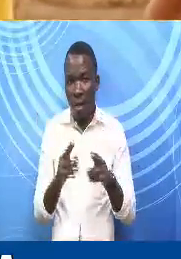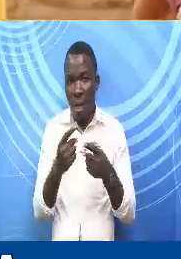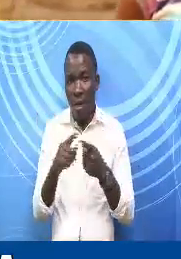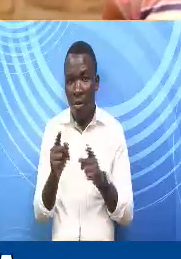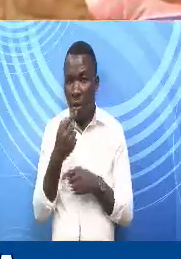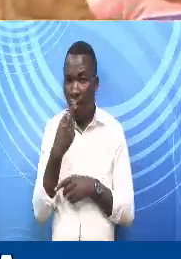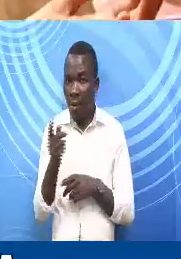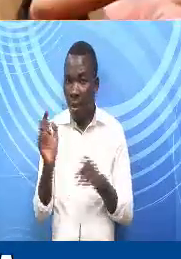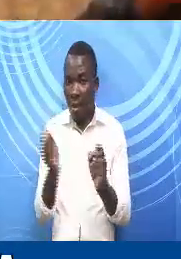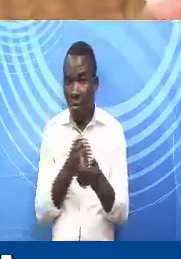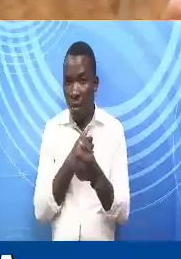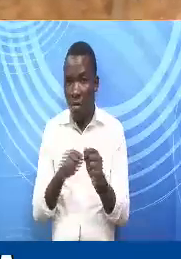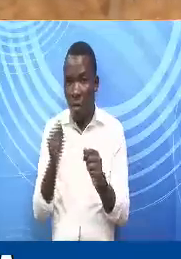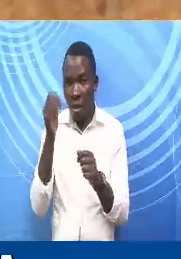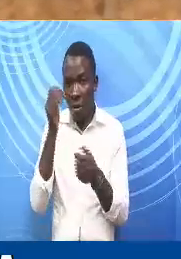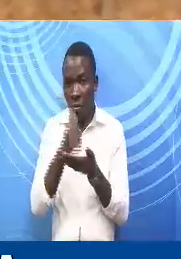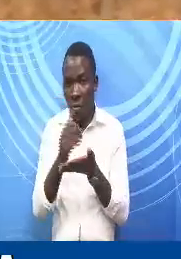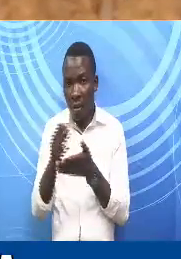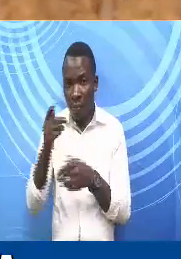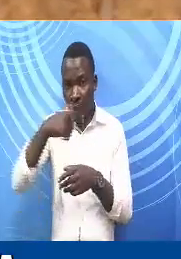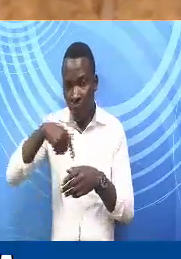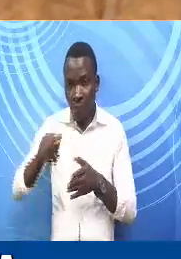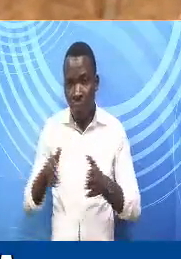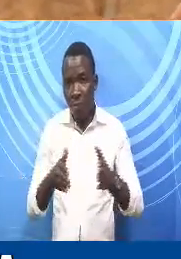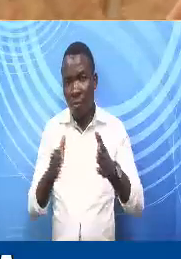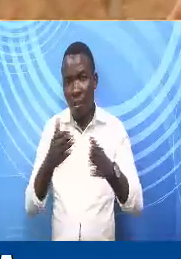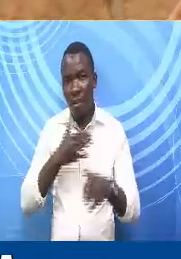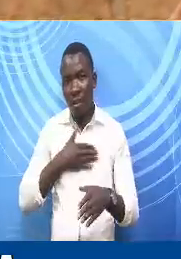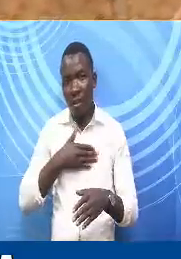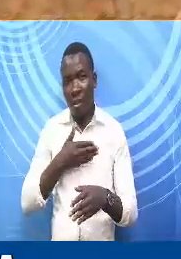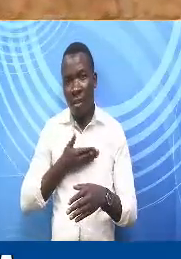tuti ntago bishoboka kuko natwe niyo nzira dufite urabibona